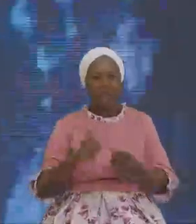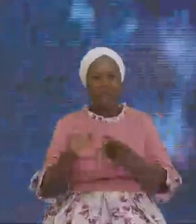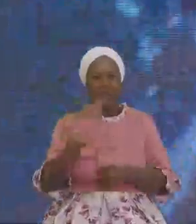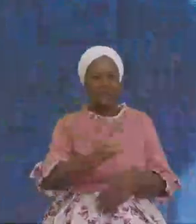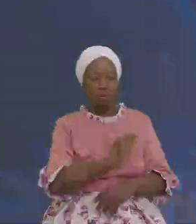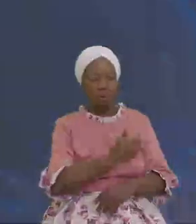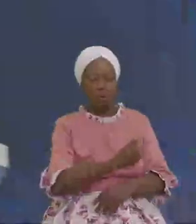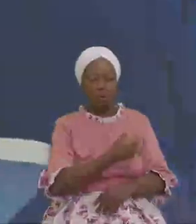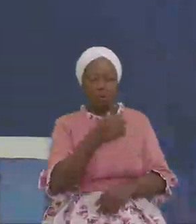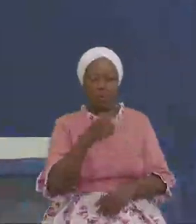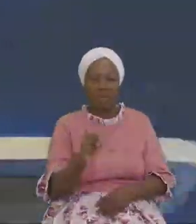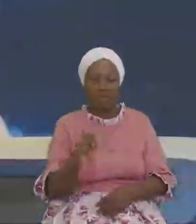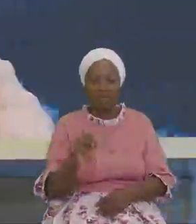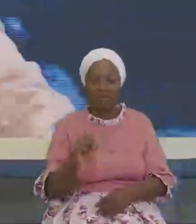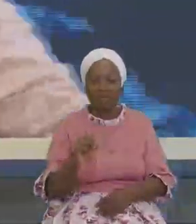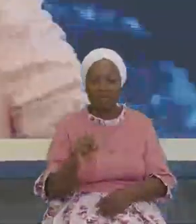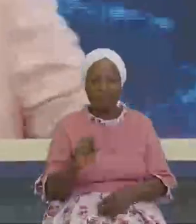âmes.